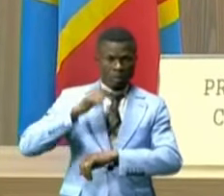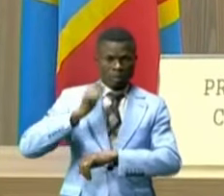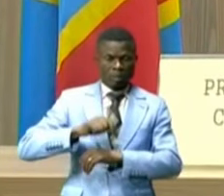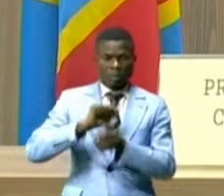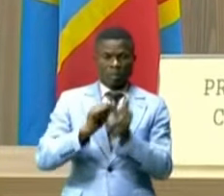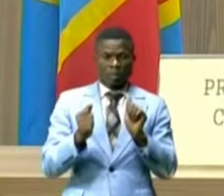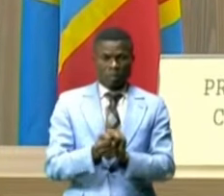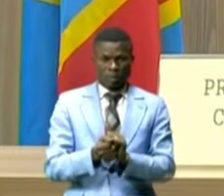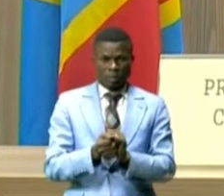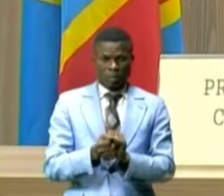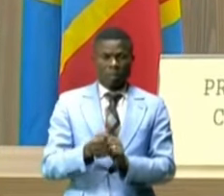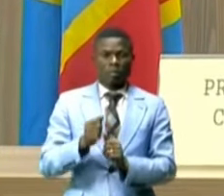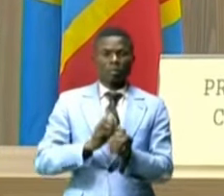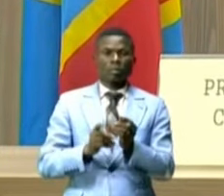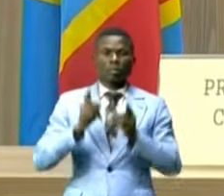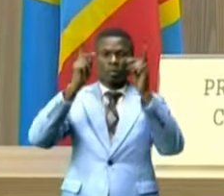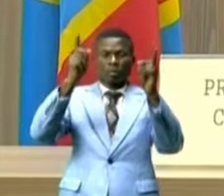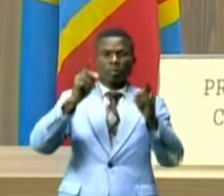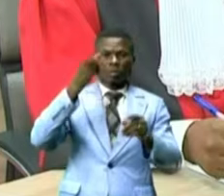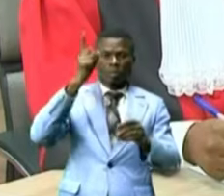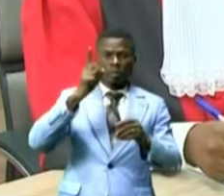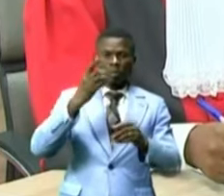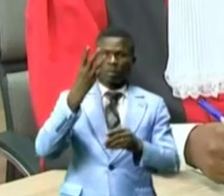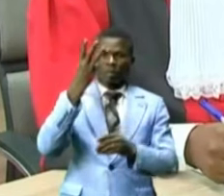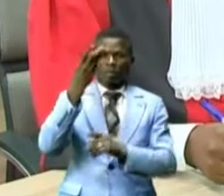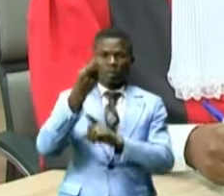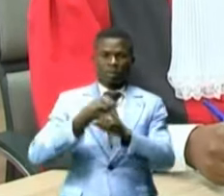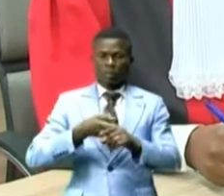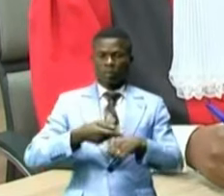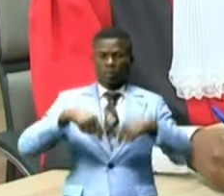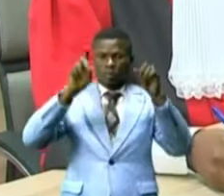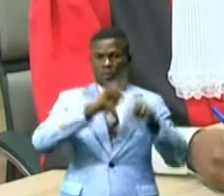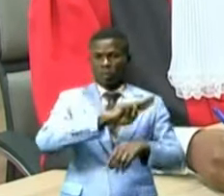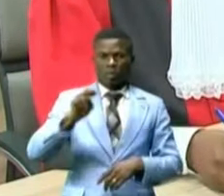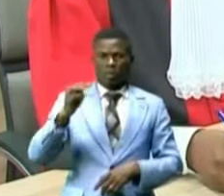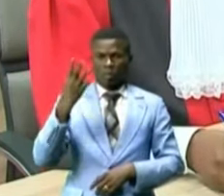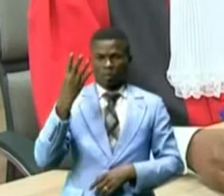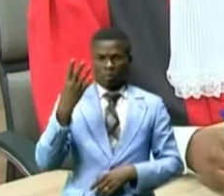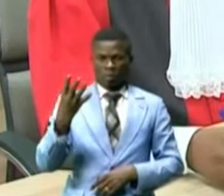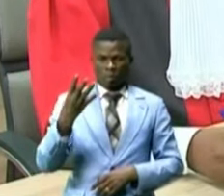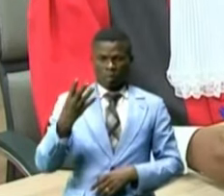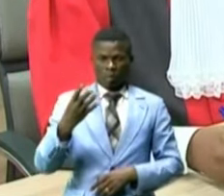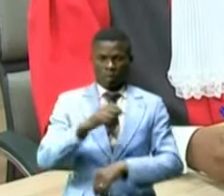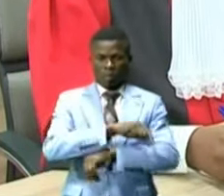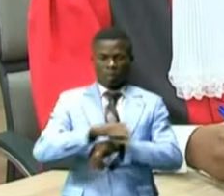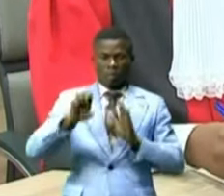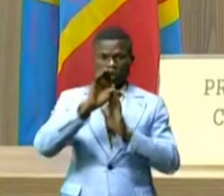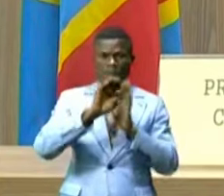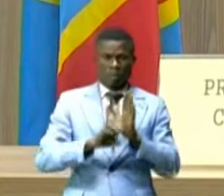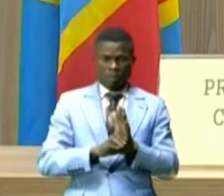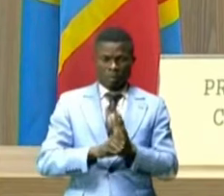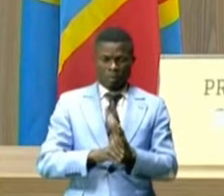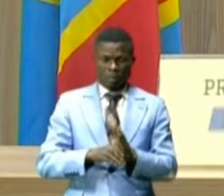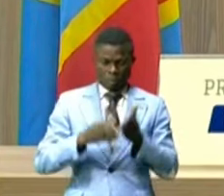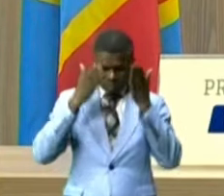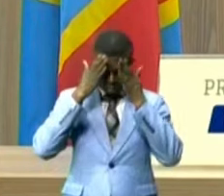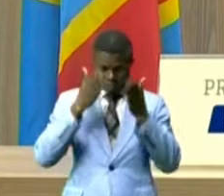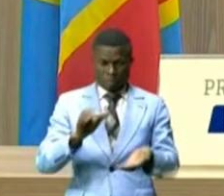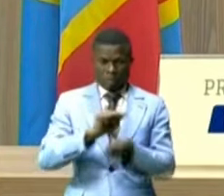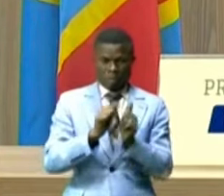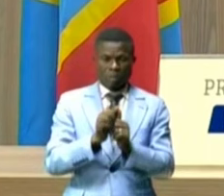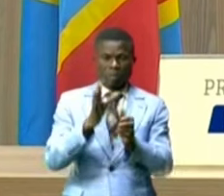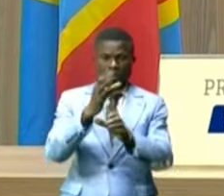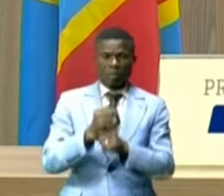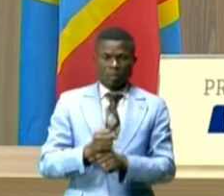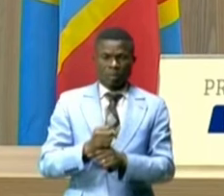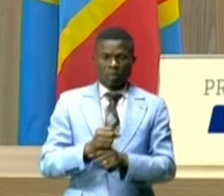affaire sont renvoyées au premier trimestre 2024. La Cour constitutionnelle, siégeant en matière répressive, en